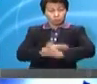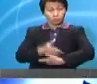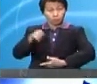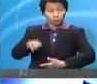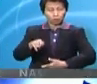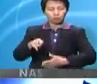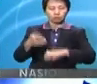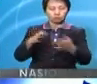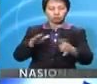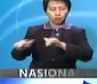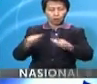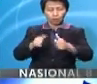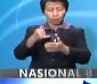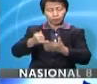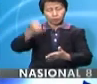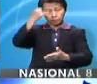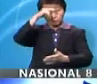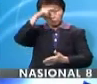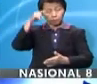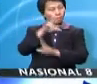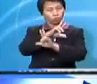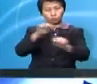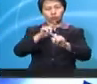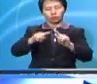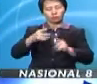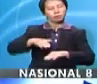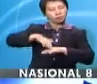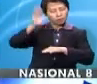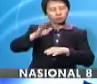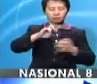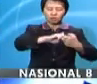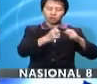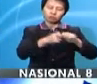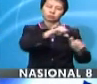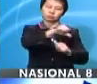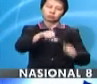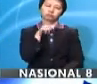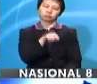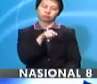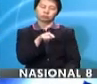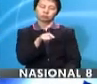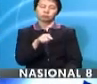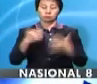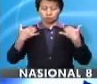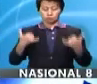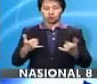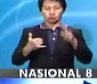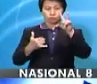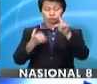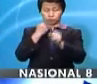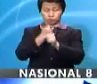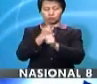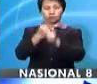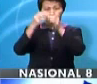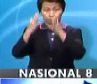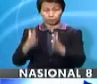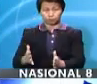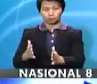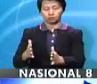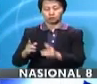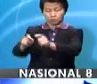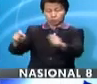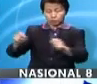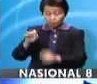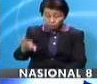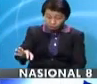berkenaan mangsa kegiatan ilmu hitam, sebaliknya lebih cenderung kepada masalah sosial masyarakat. Setakat ini, dua pekerja loji kumbahan